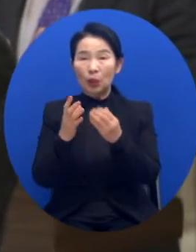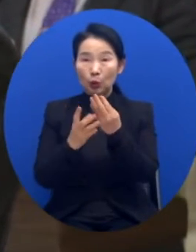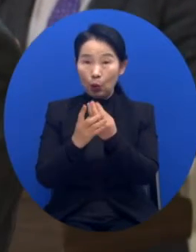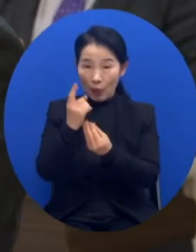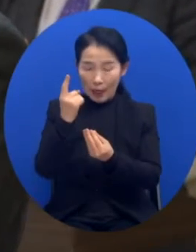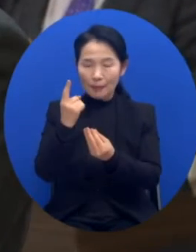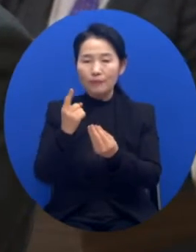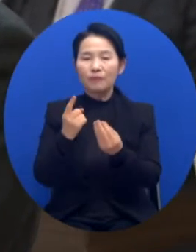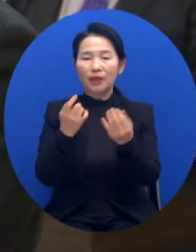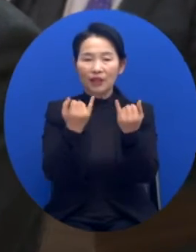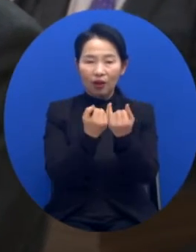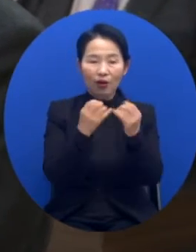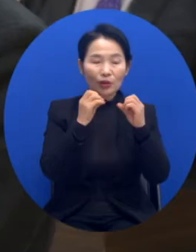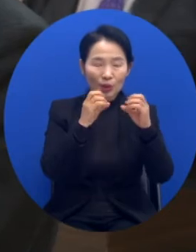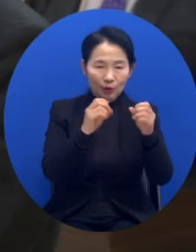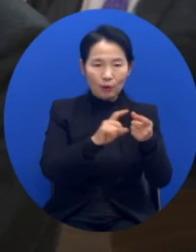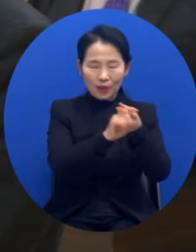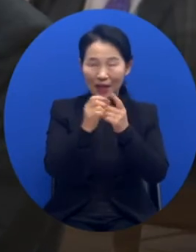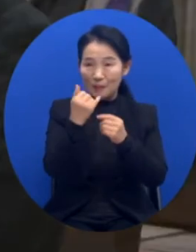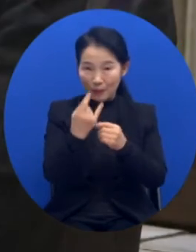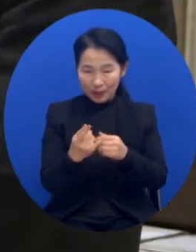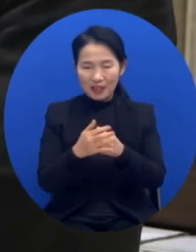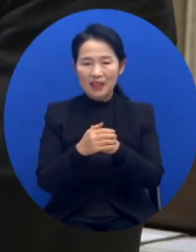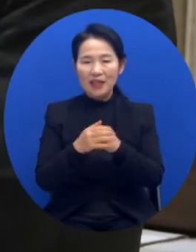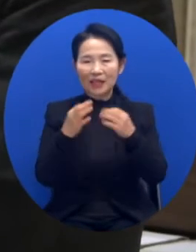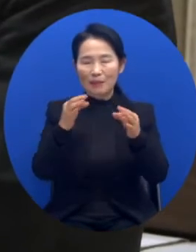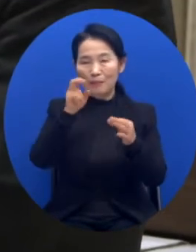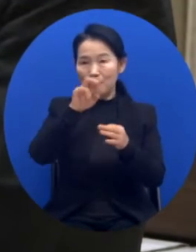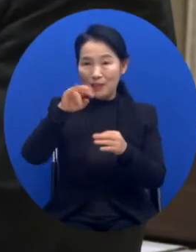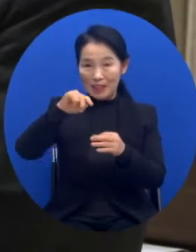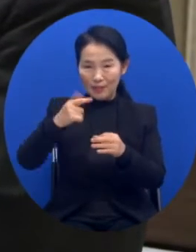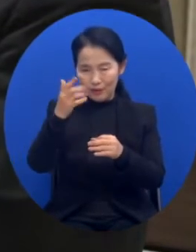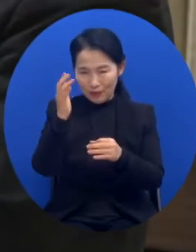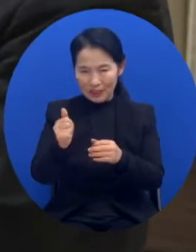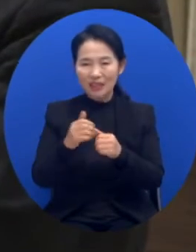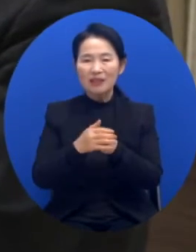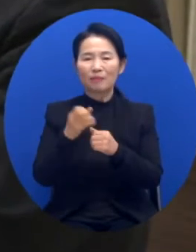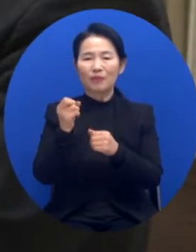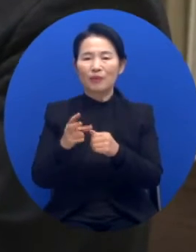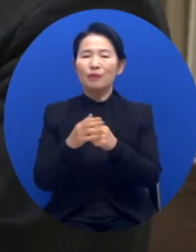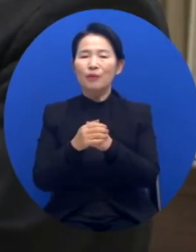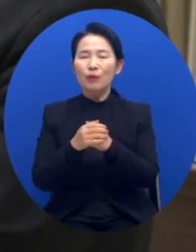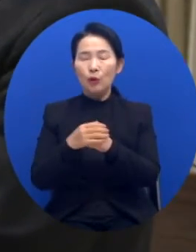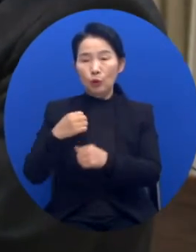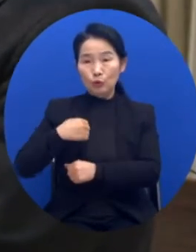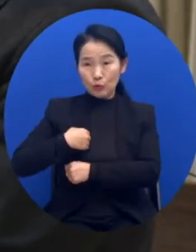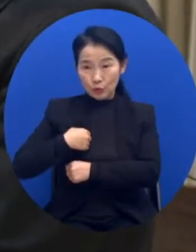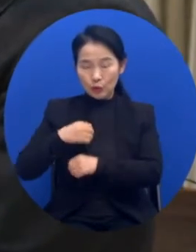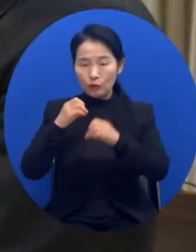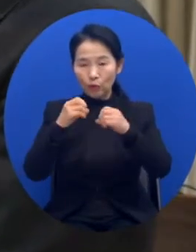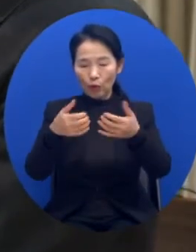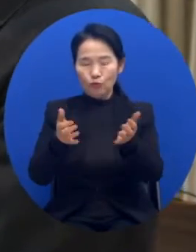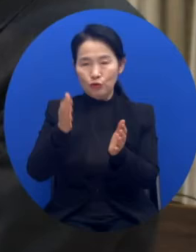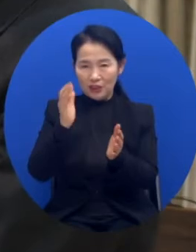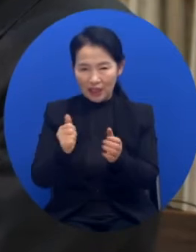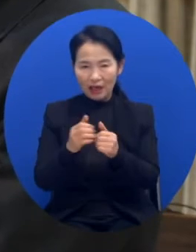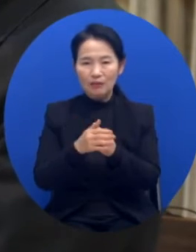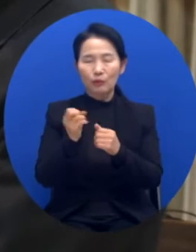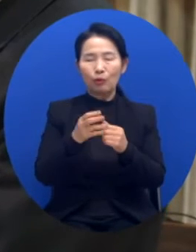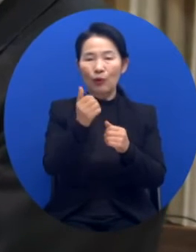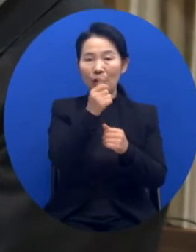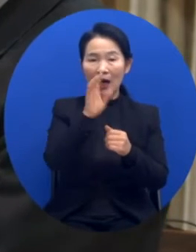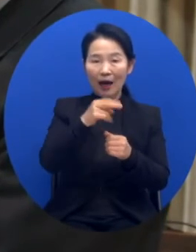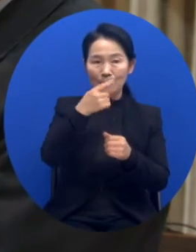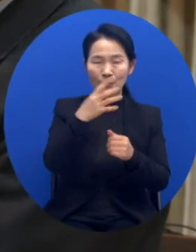여 전도해 김미순 전국연합 회장을 비롯해 백석 총의 김홍수 군선교 국장과 합동 총의 최수용